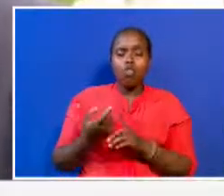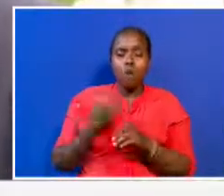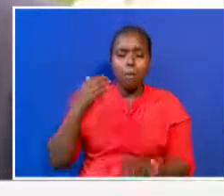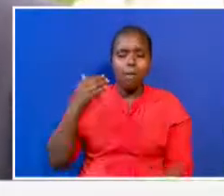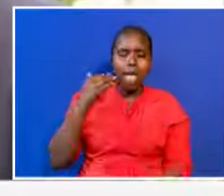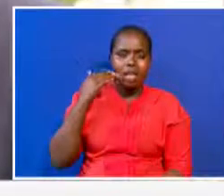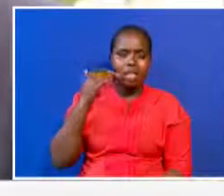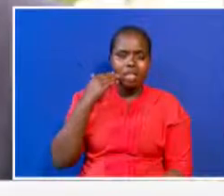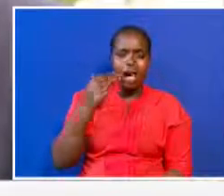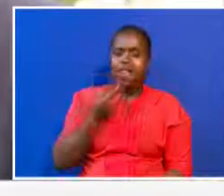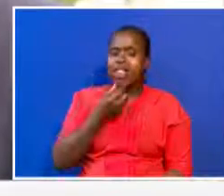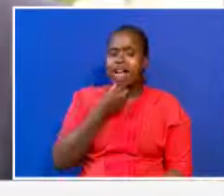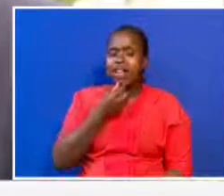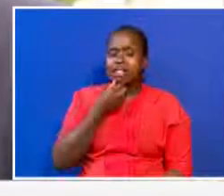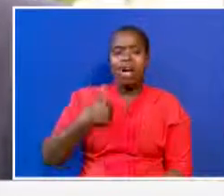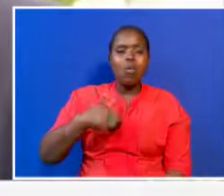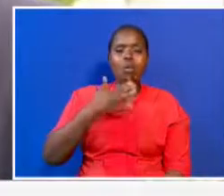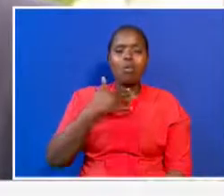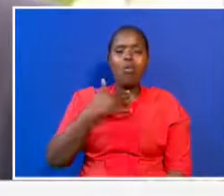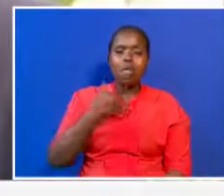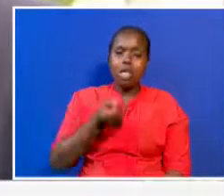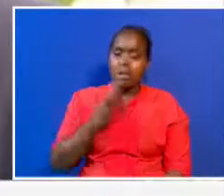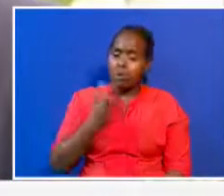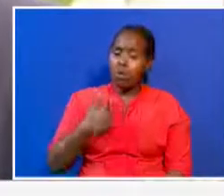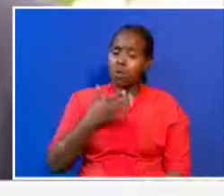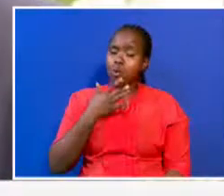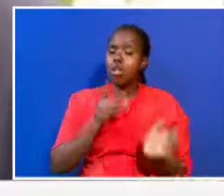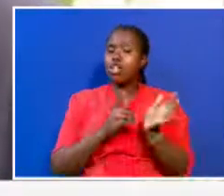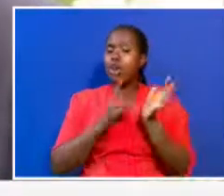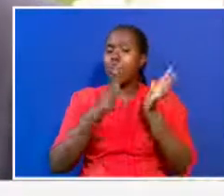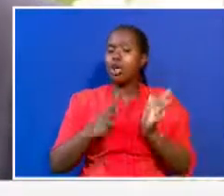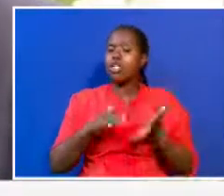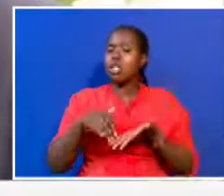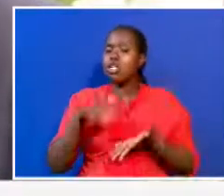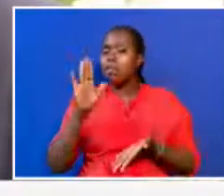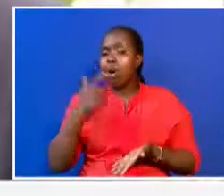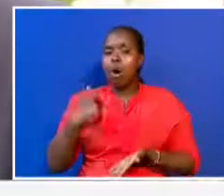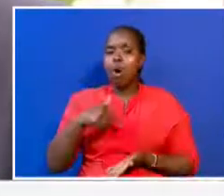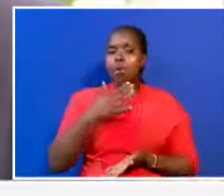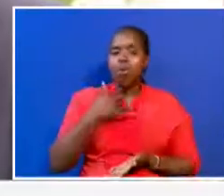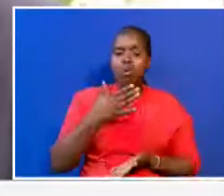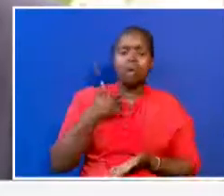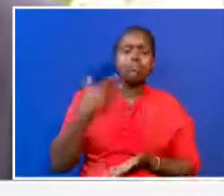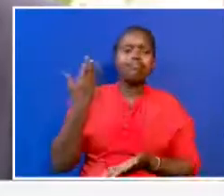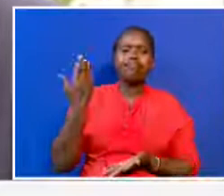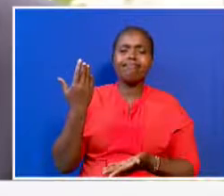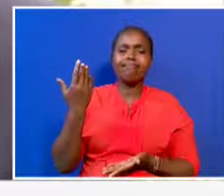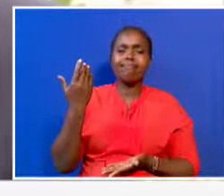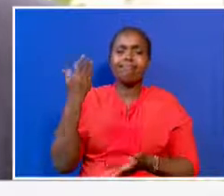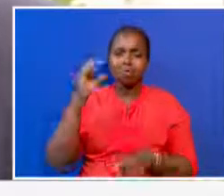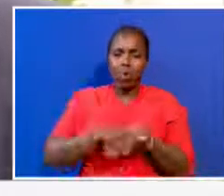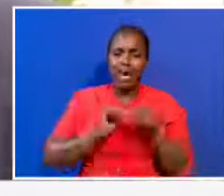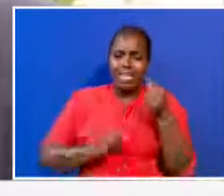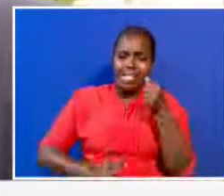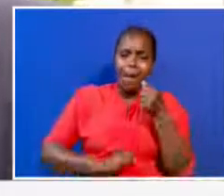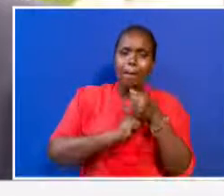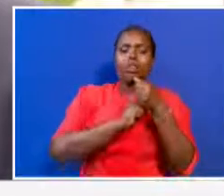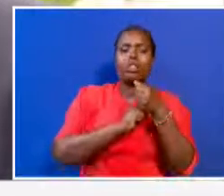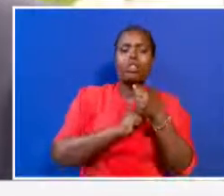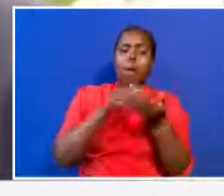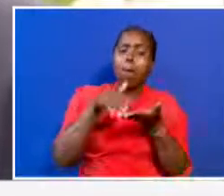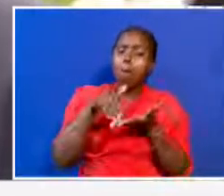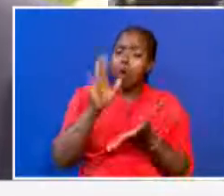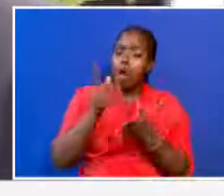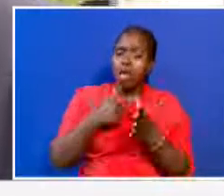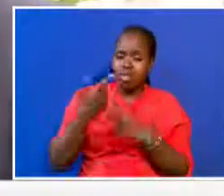Nyanza. Tunahitaji dawa, tunahitaji madaktari, tunahitaji kupewa support